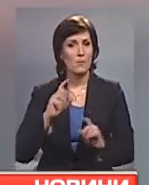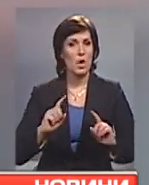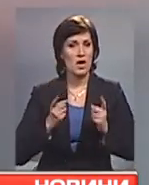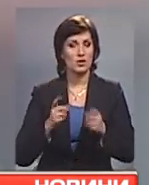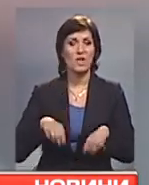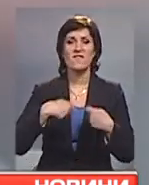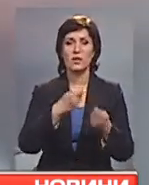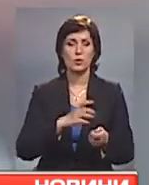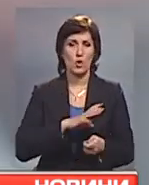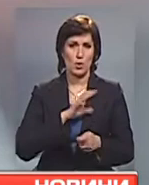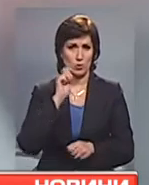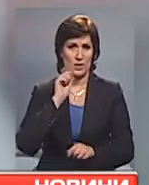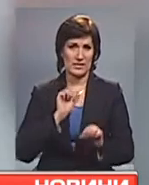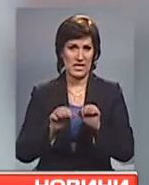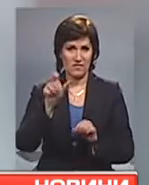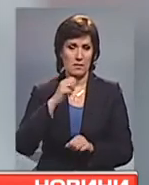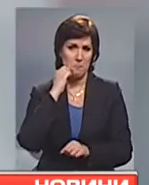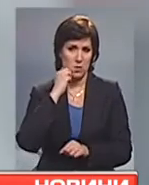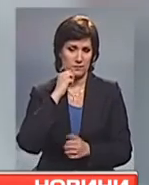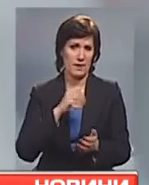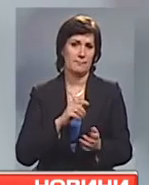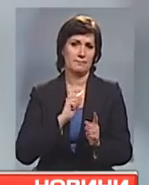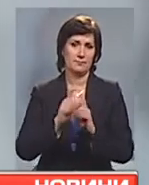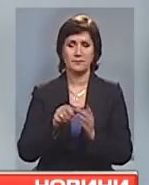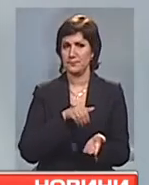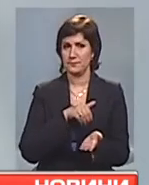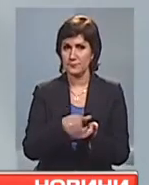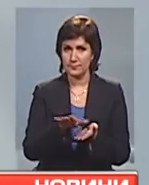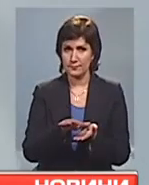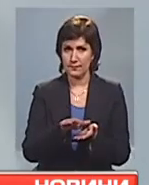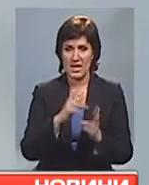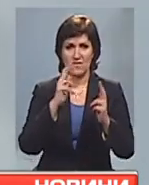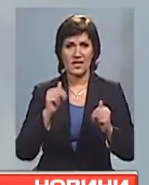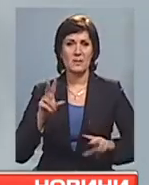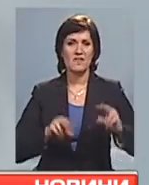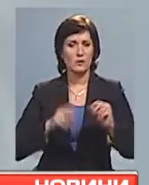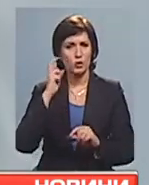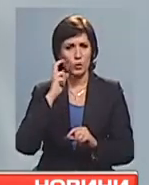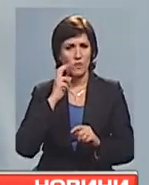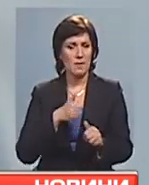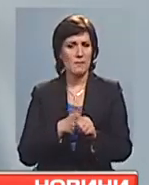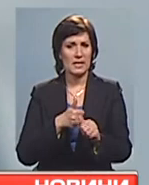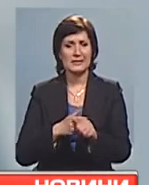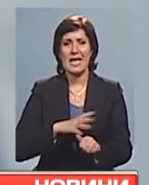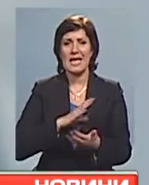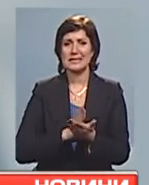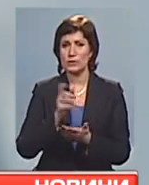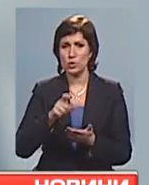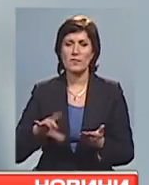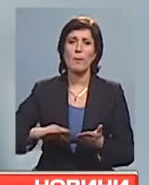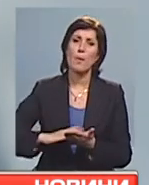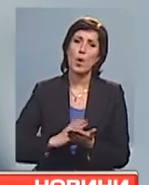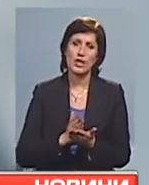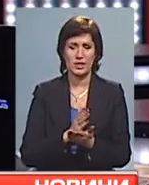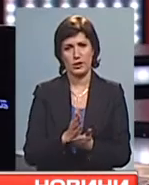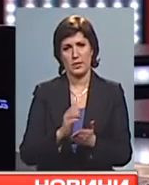арешти видачу колишніх українських керівників Москва відповість відмовою. У Кремлі вважають, що Київ переслідує екс-чиновників за